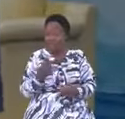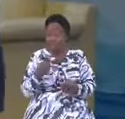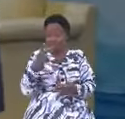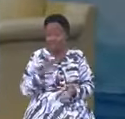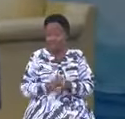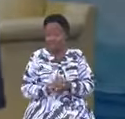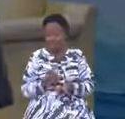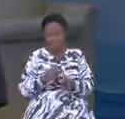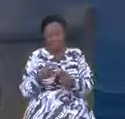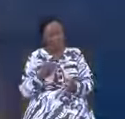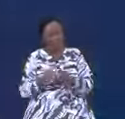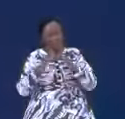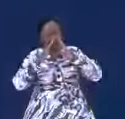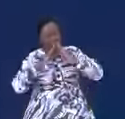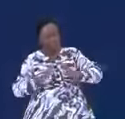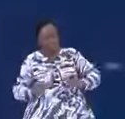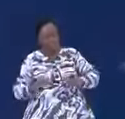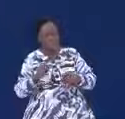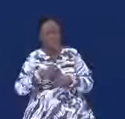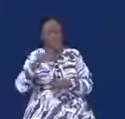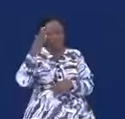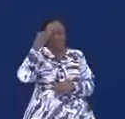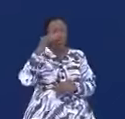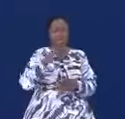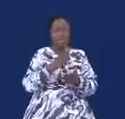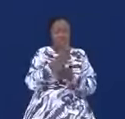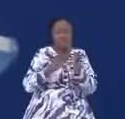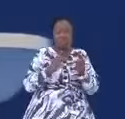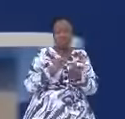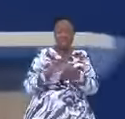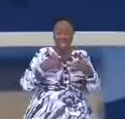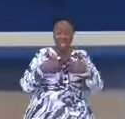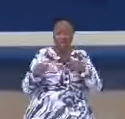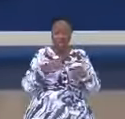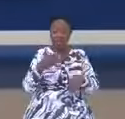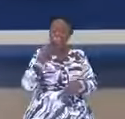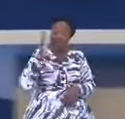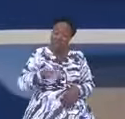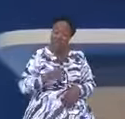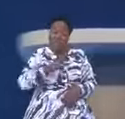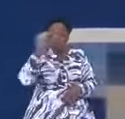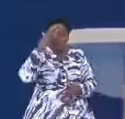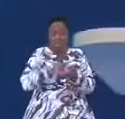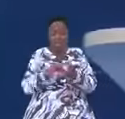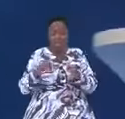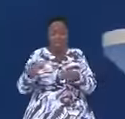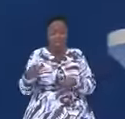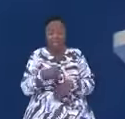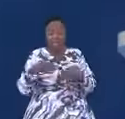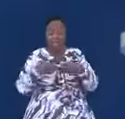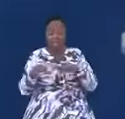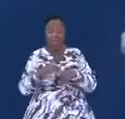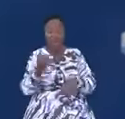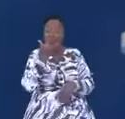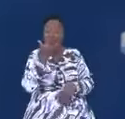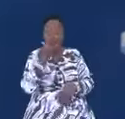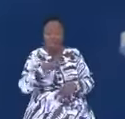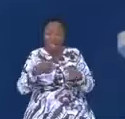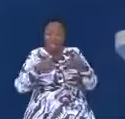un personne ça qu'ils ont mal agi savent ce qu'ils ont mal parler toujours la conviction mais ils se taisent